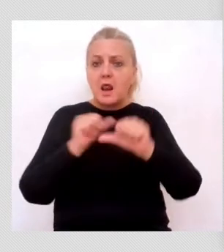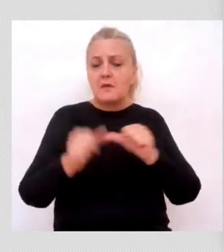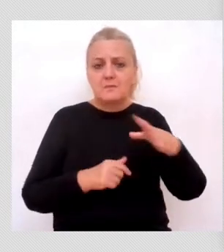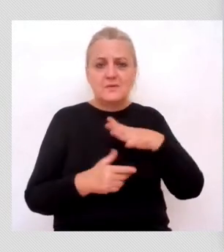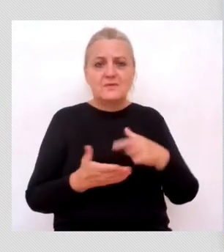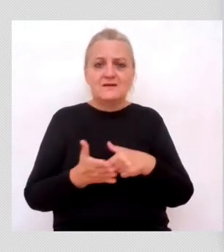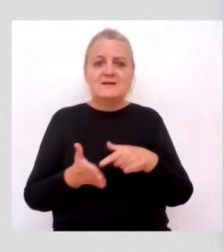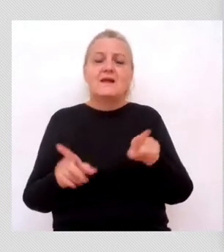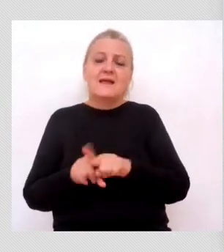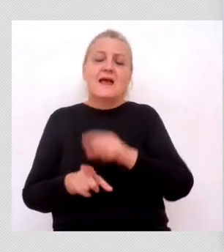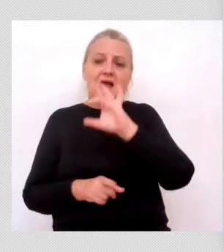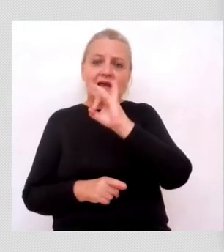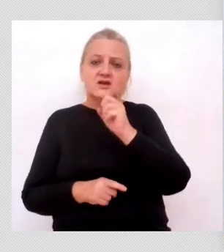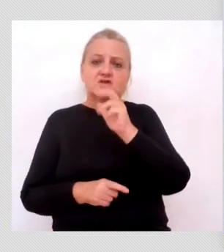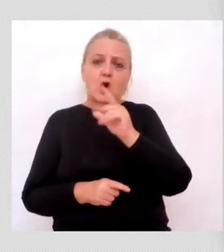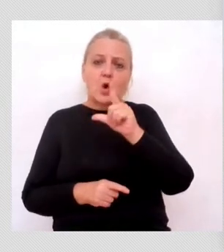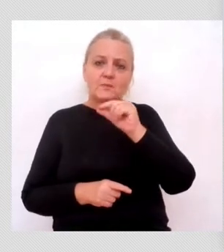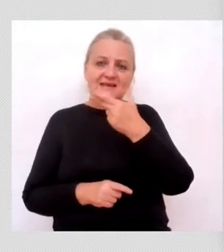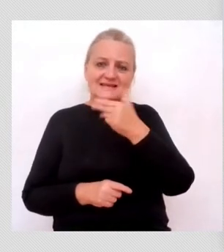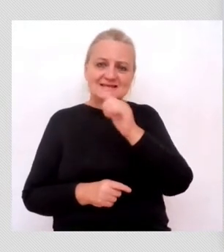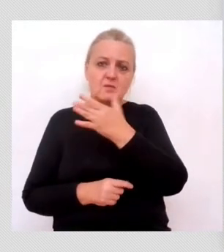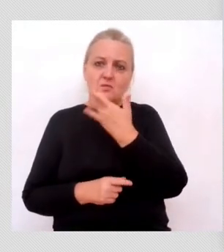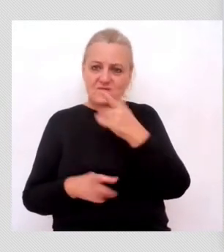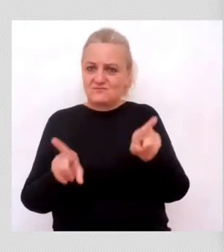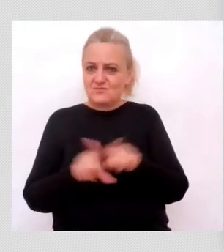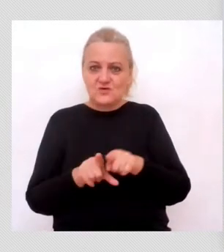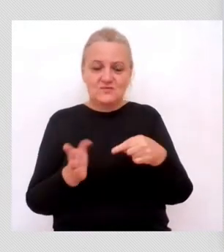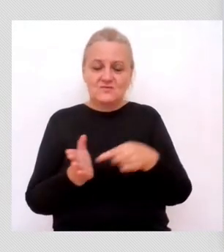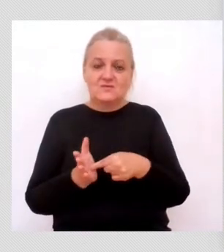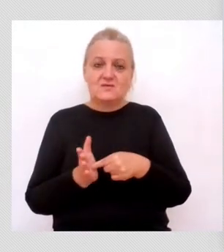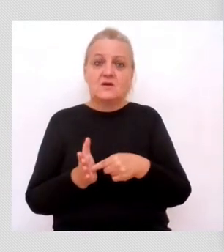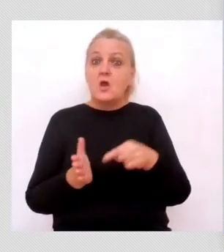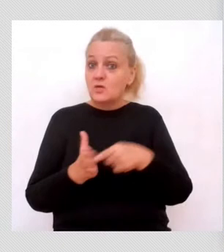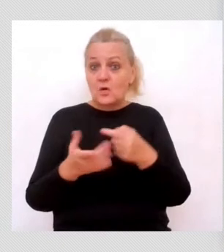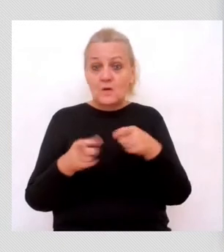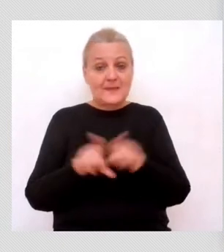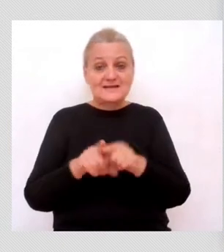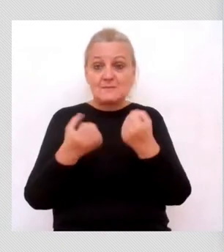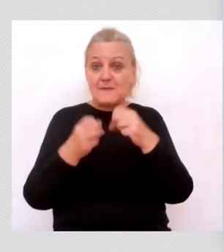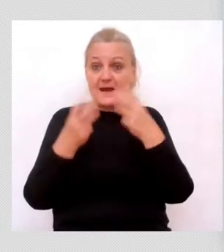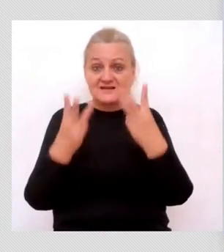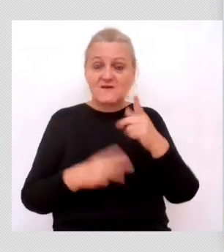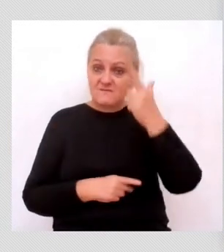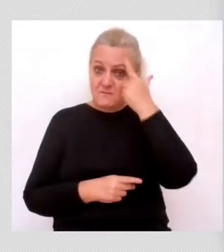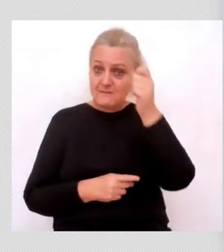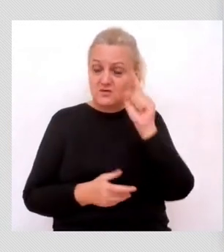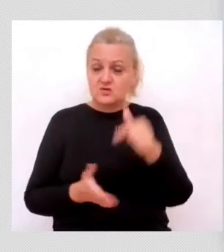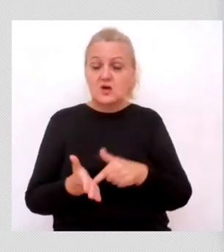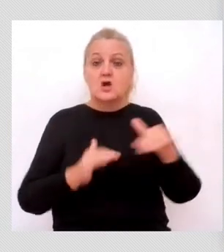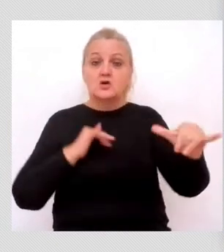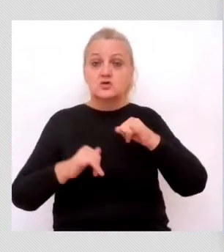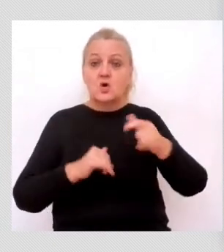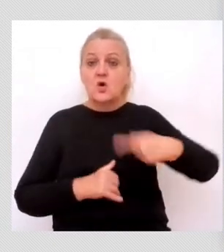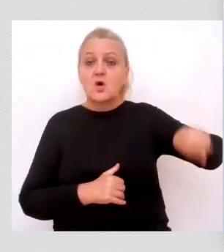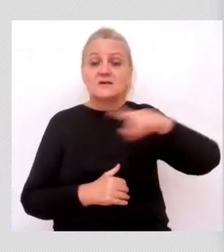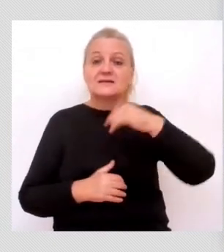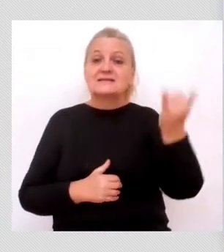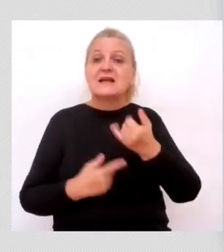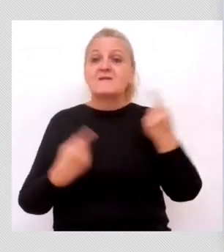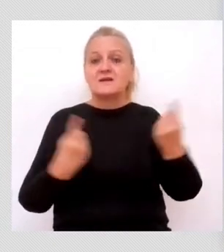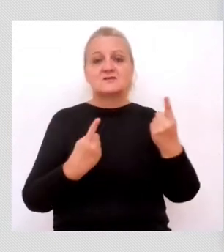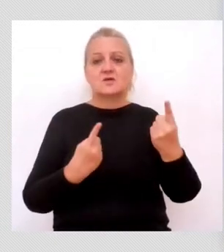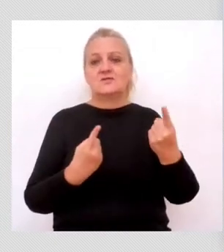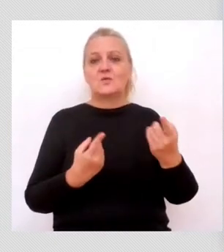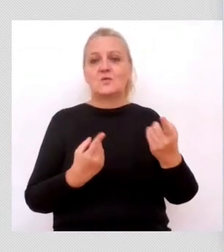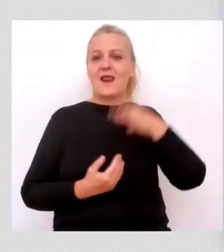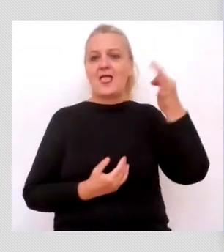Grażyna Kopińska mówiła, że, i to jest też bardzo istotna rzecz, o której należy pamiętać, rządzący zawsze byli w sytuacji